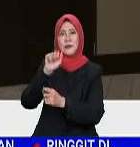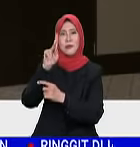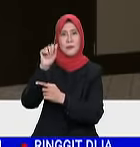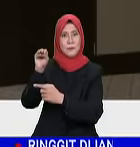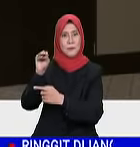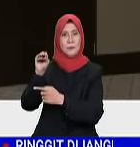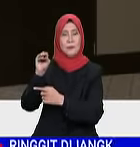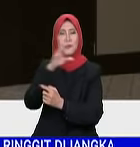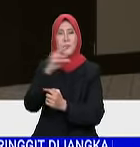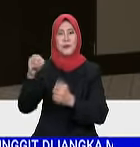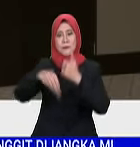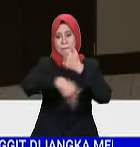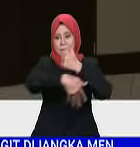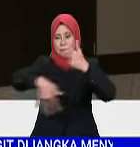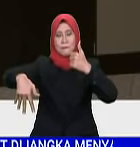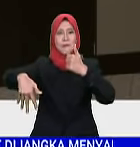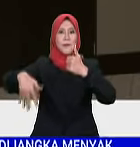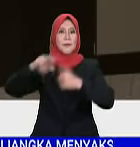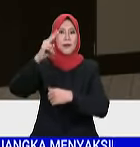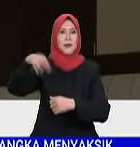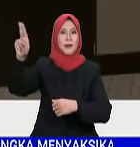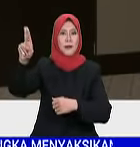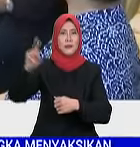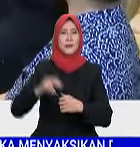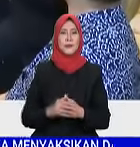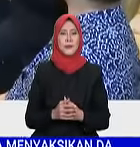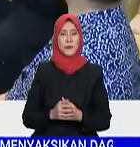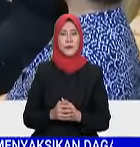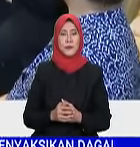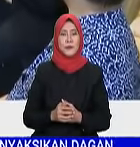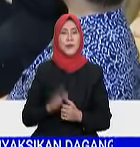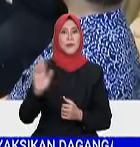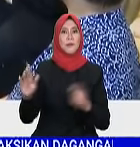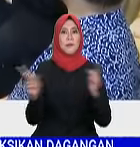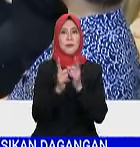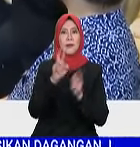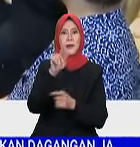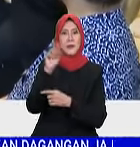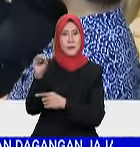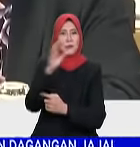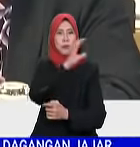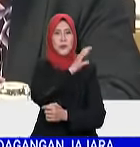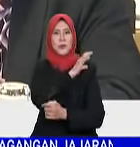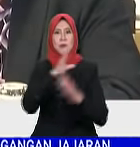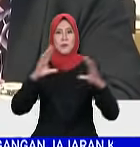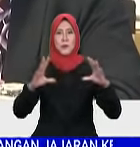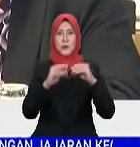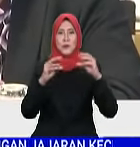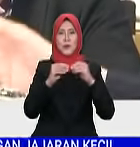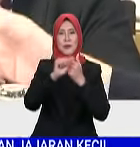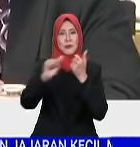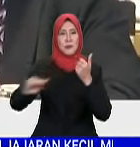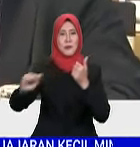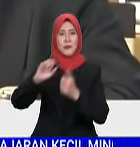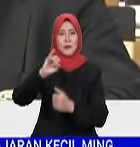dan jawatankuasa halal sebelum ini. Beliau ditemui RTM selepas mempengerusikan mesyuarat